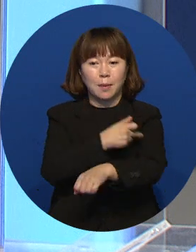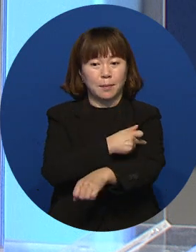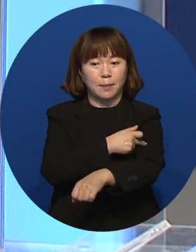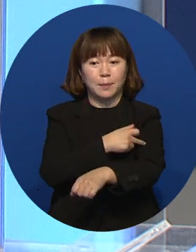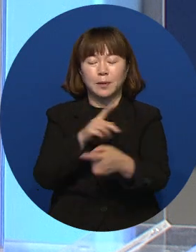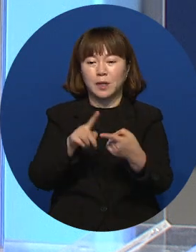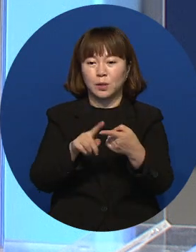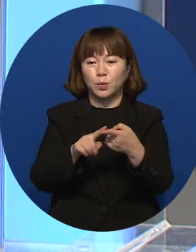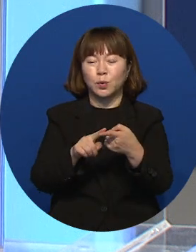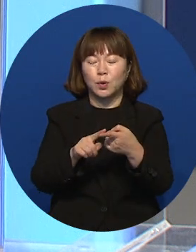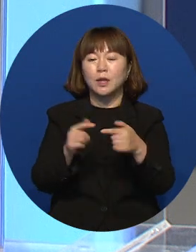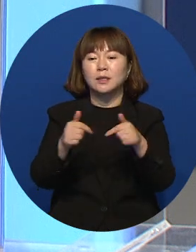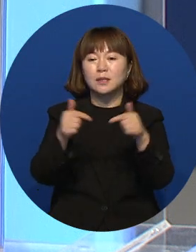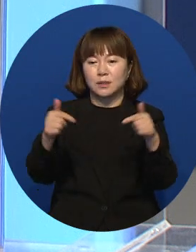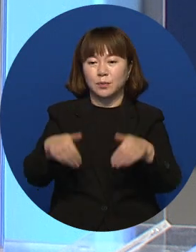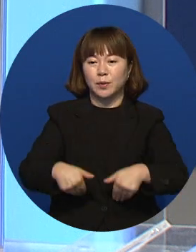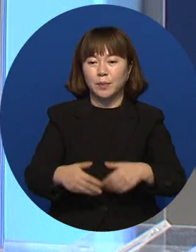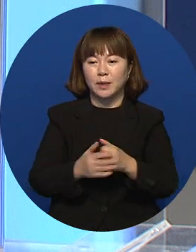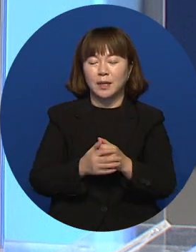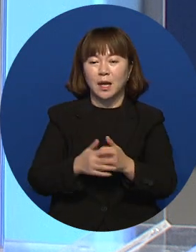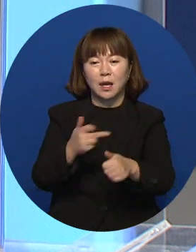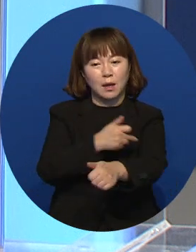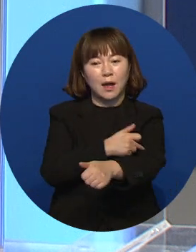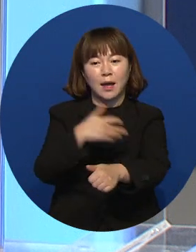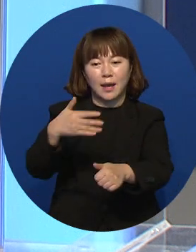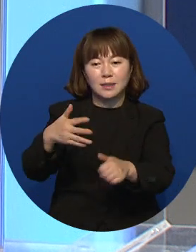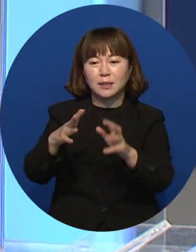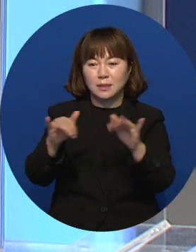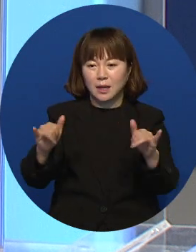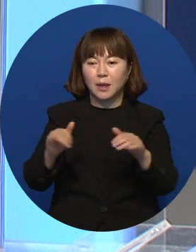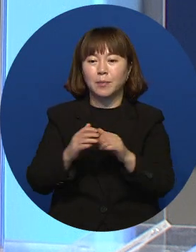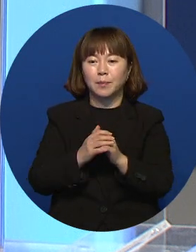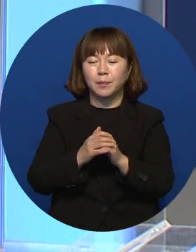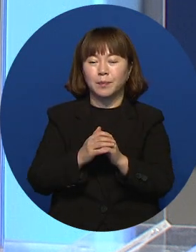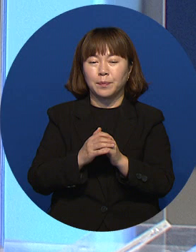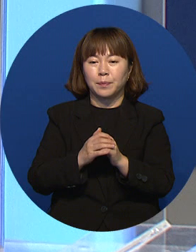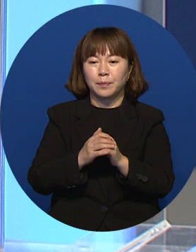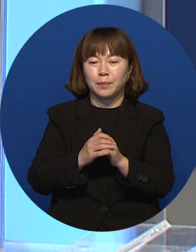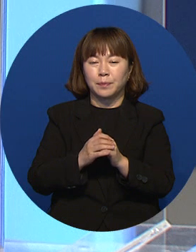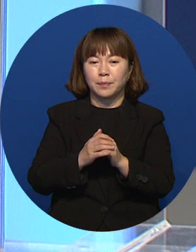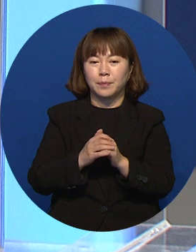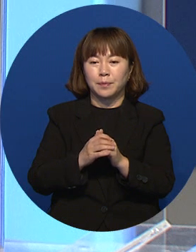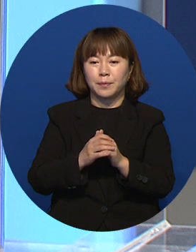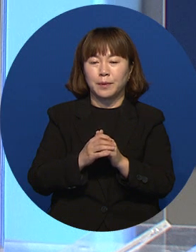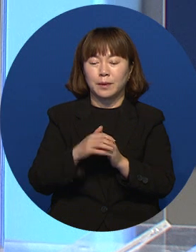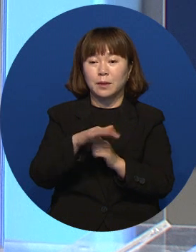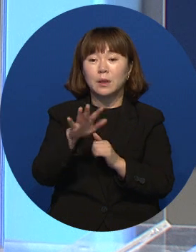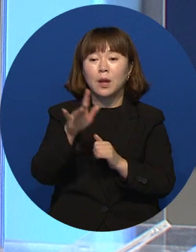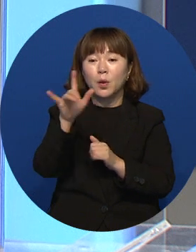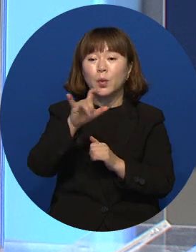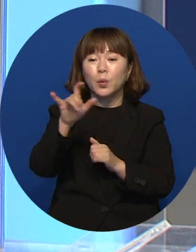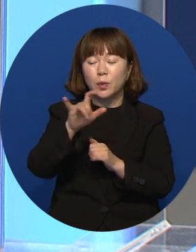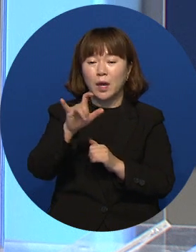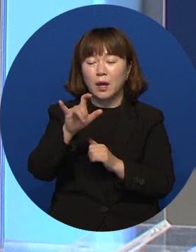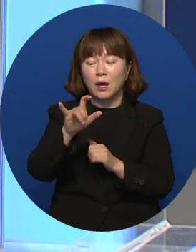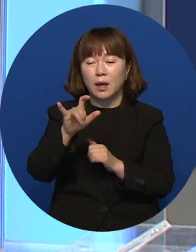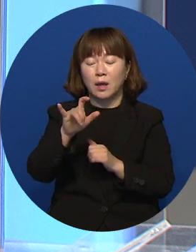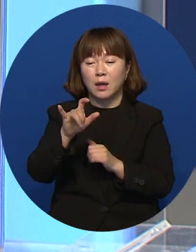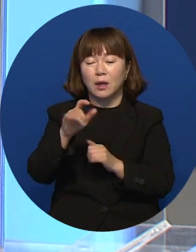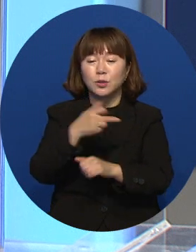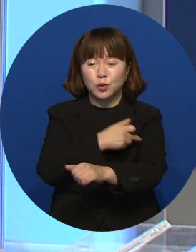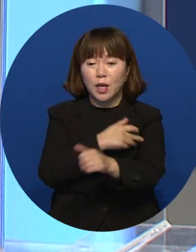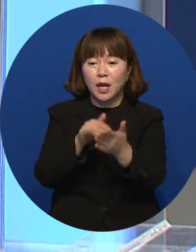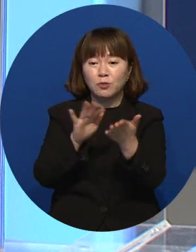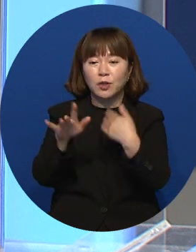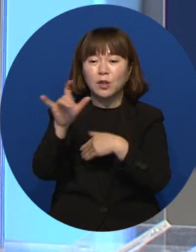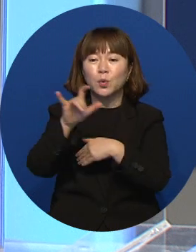분들은 좀더 한번 그 하시면 그 코론 에 걸릴 확률이 많이 줄었기 때문에 어디로 해서 좀